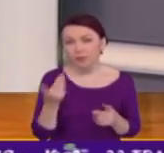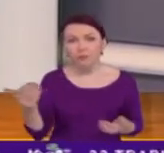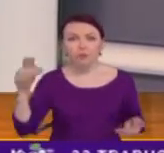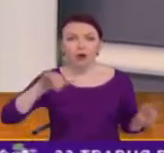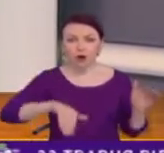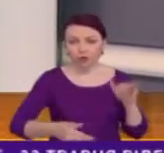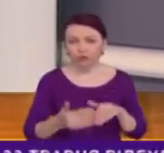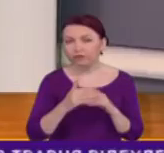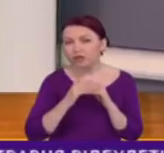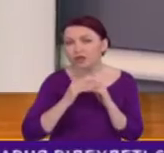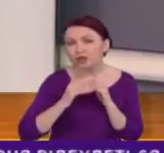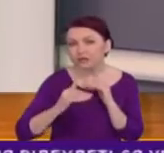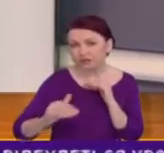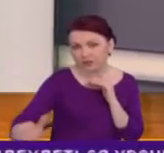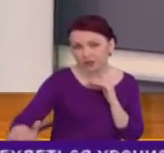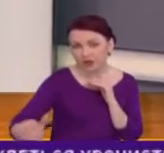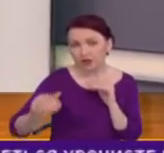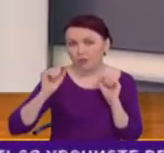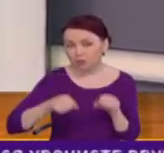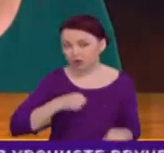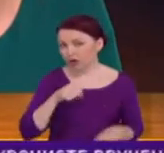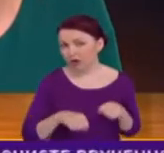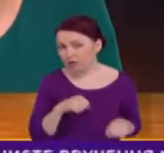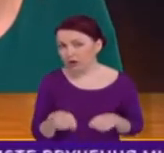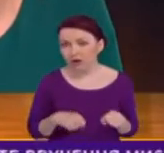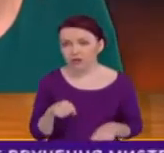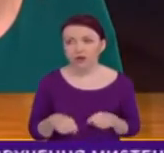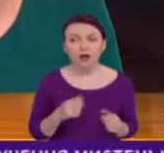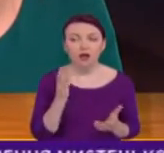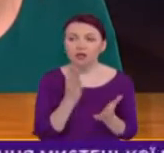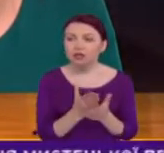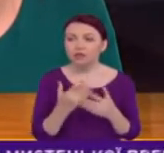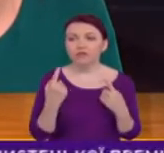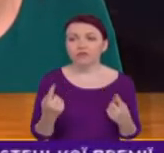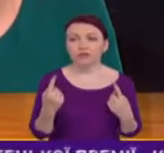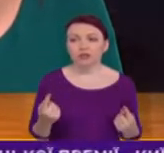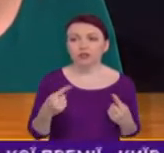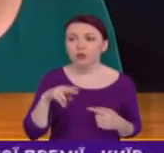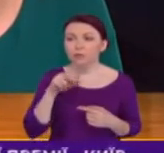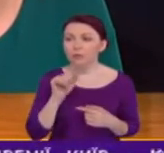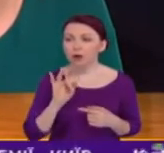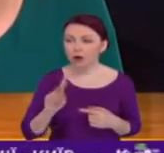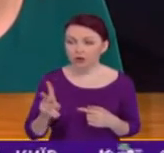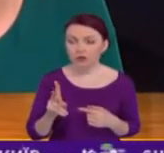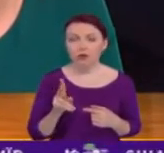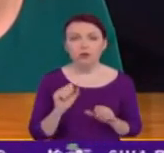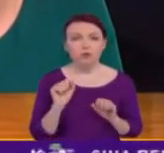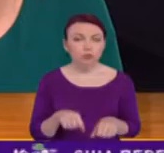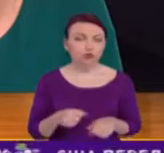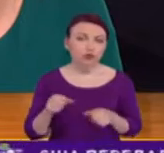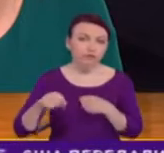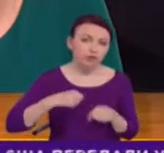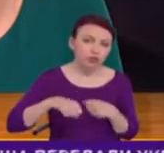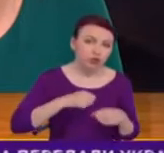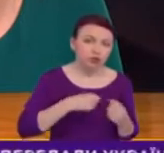Це рівнина, так. Це рівнина, де можна кататися. Там є великий парк Муровця, де можна виїжджати там